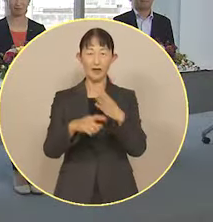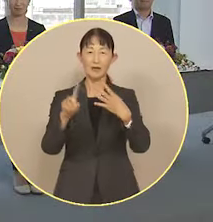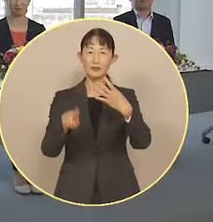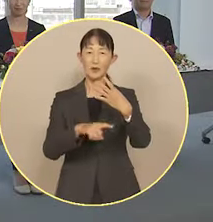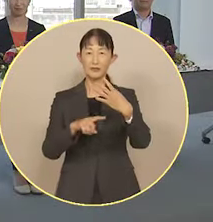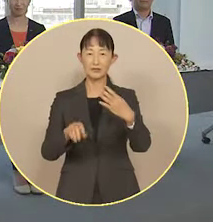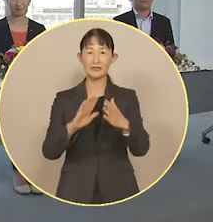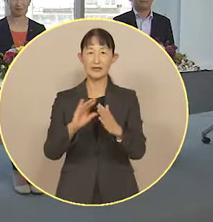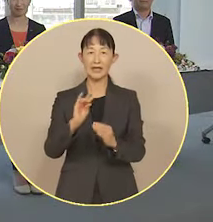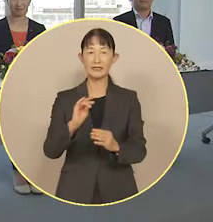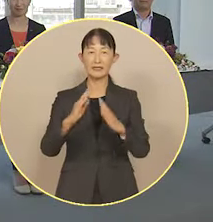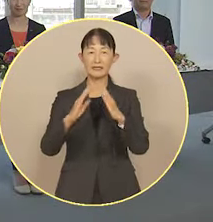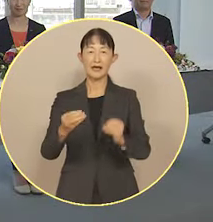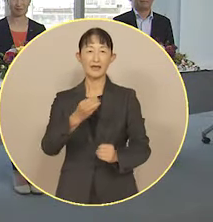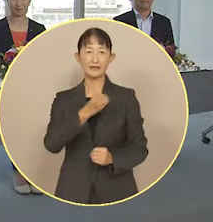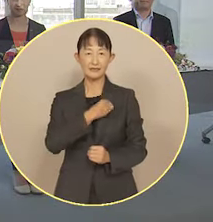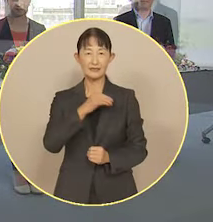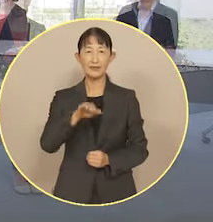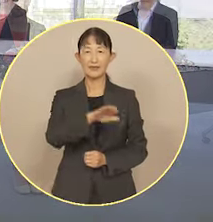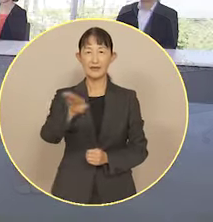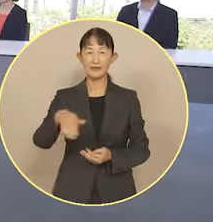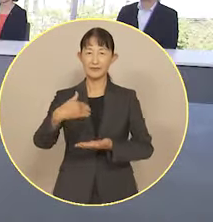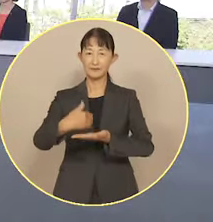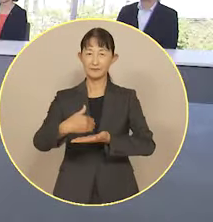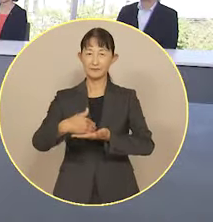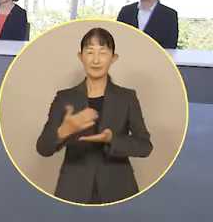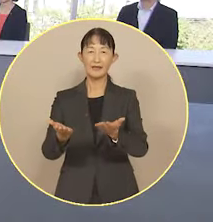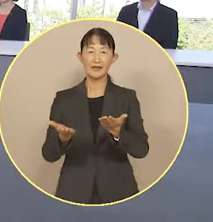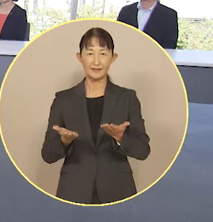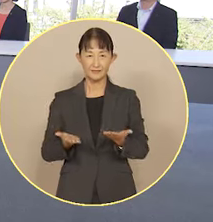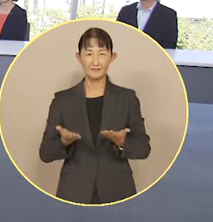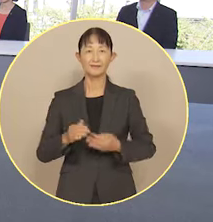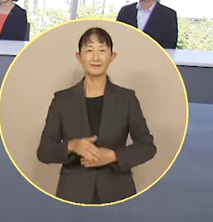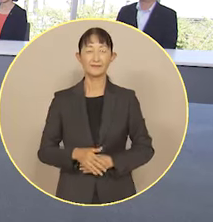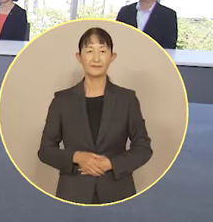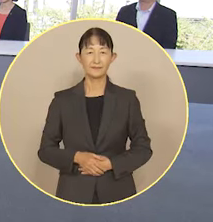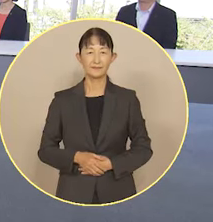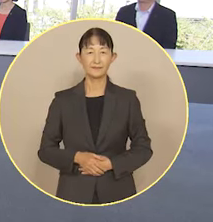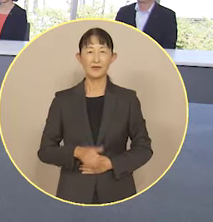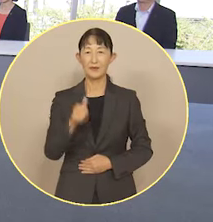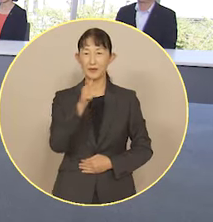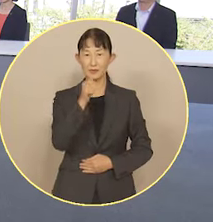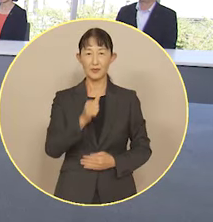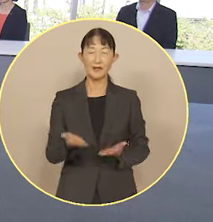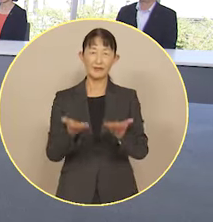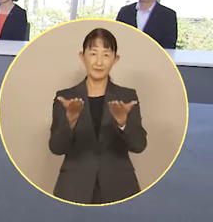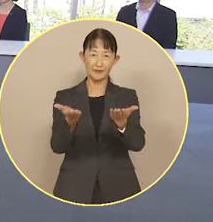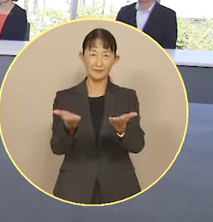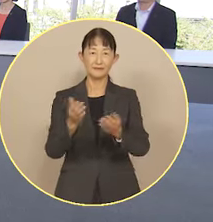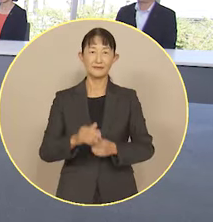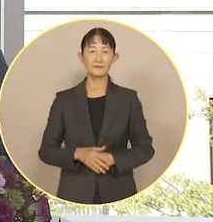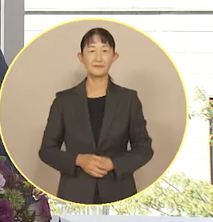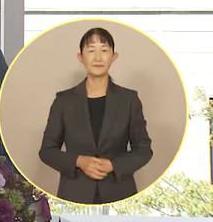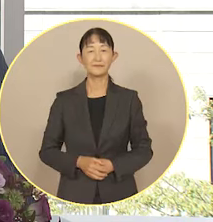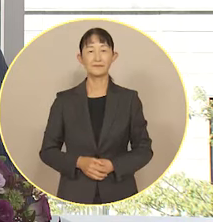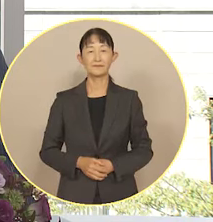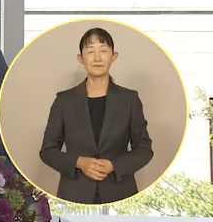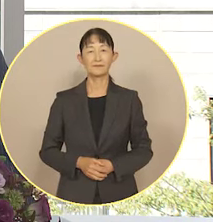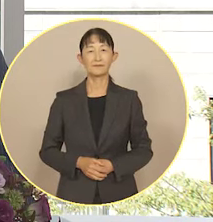県議会議員の皆さんにお話を伺いますそれでは順にご紹介してまいり